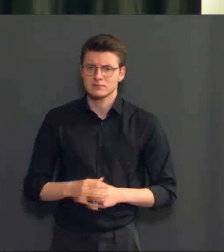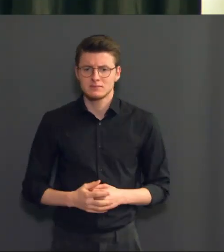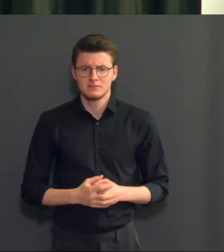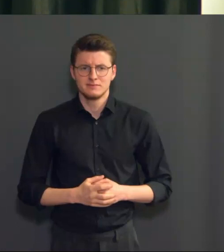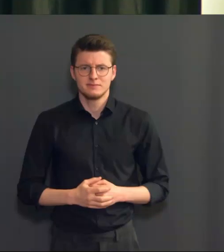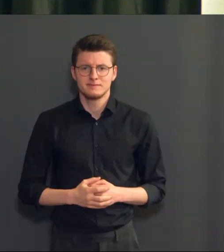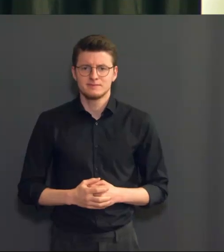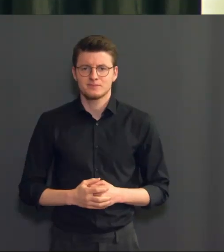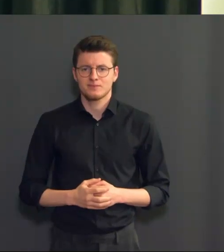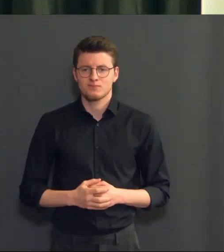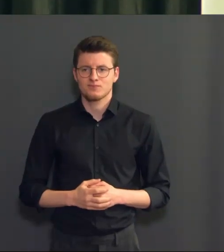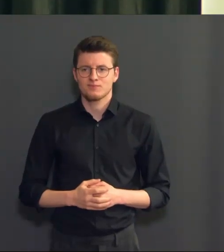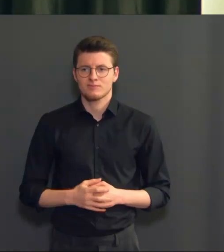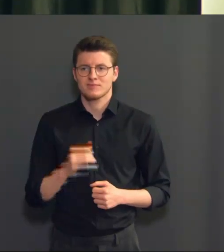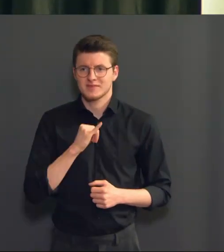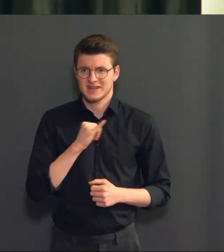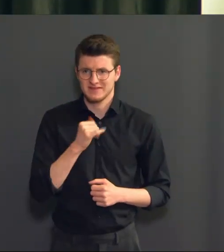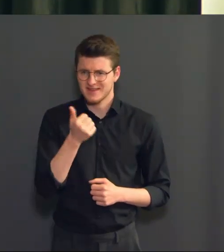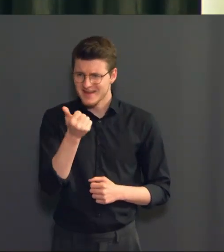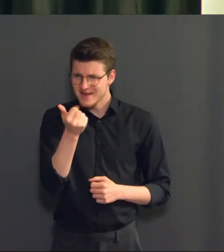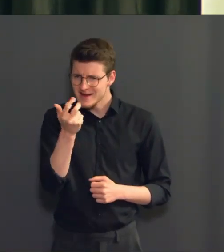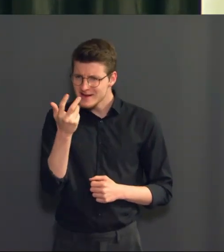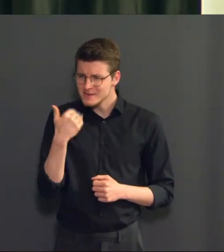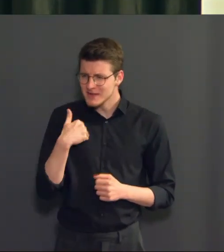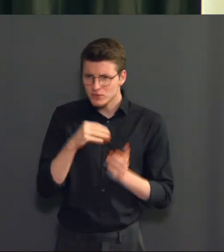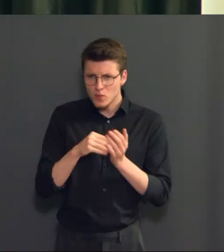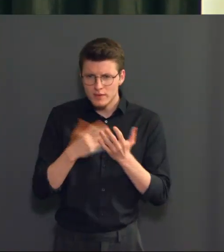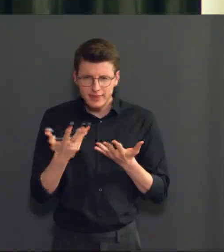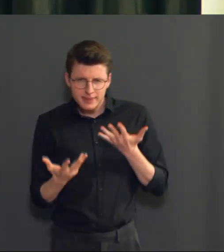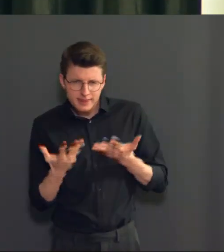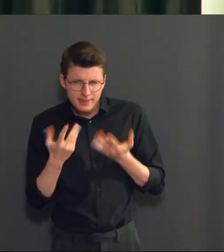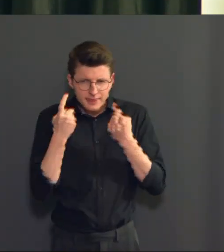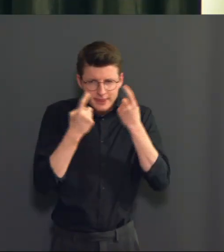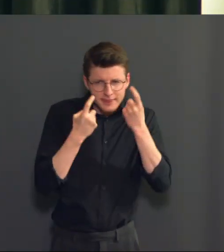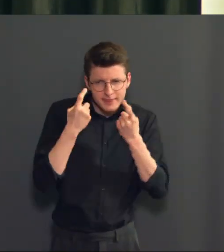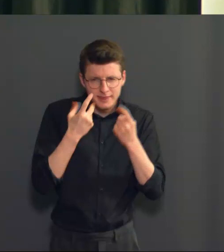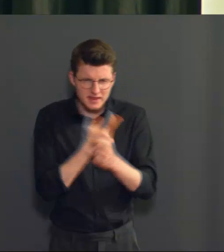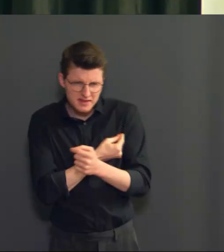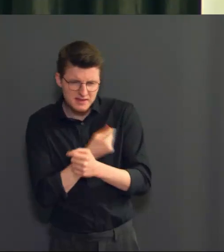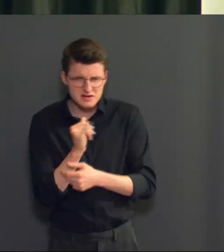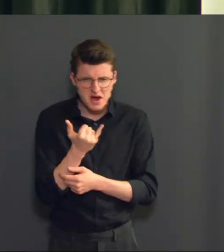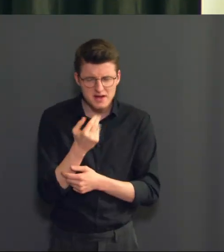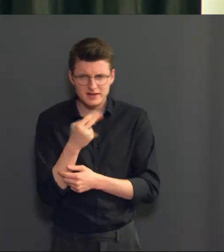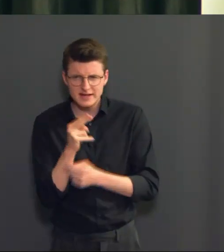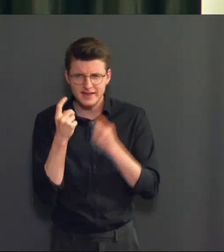Nu nog zijn er echter mensen die twijfels hebben over het nut van vaccinatie, vooral in Brussel en